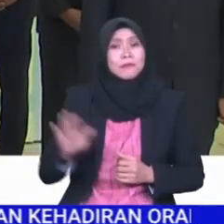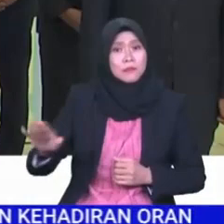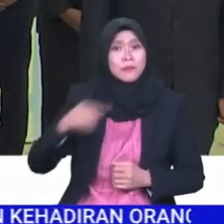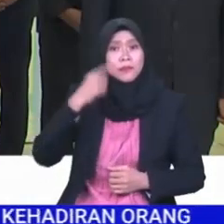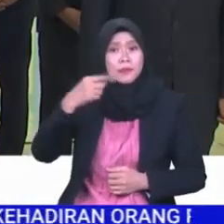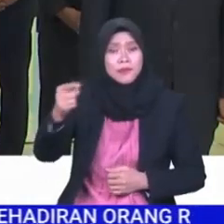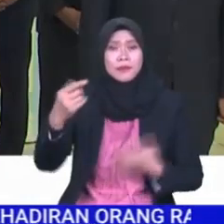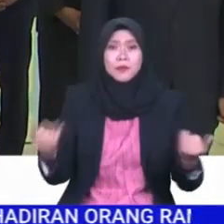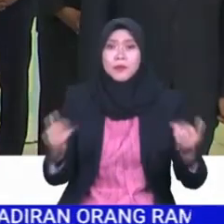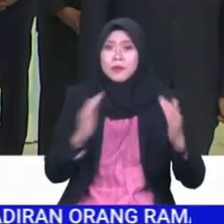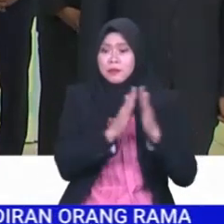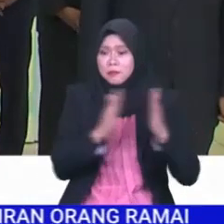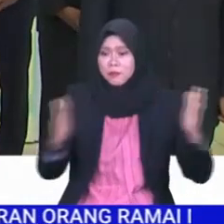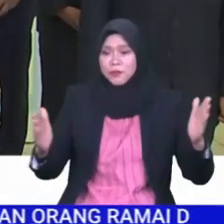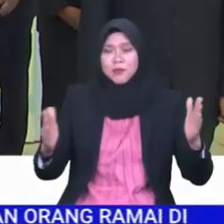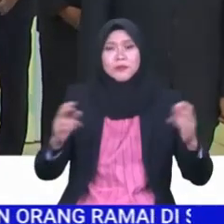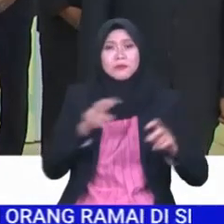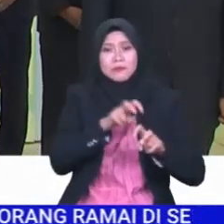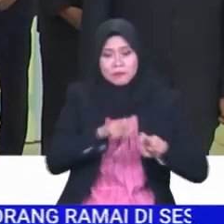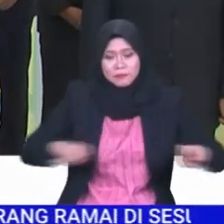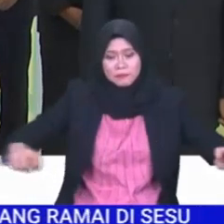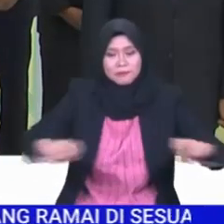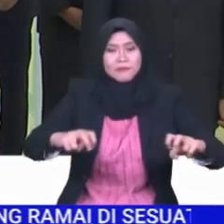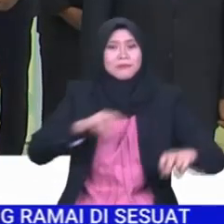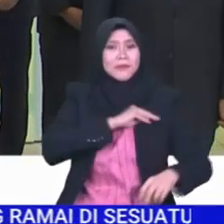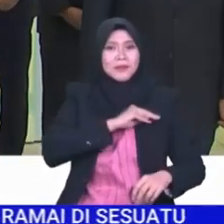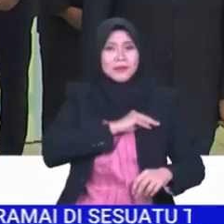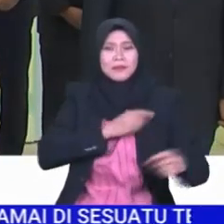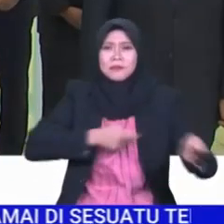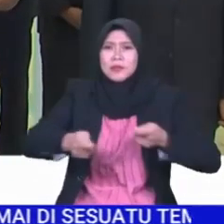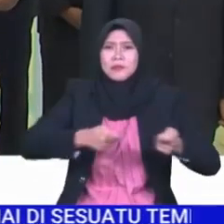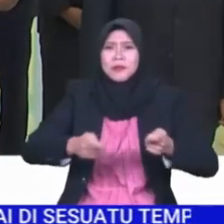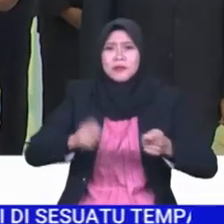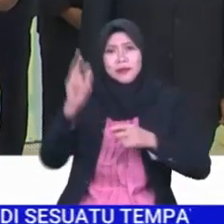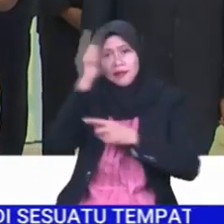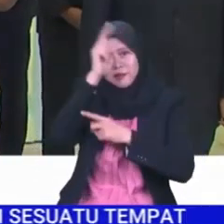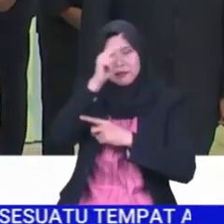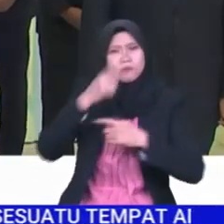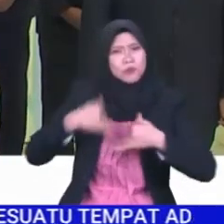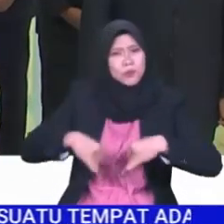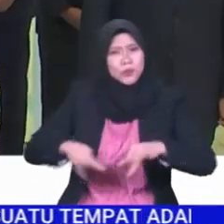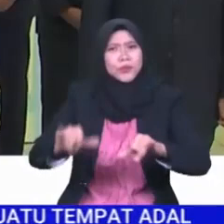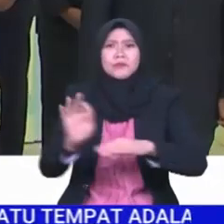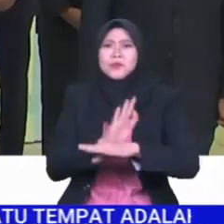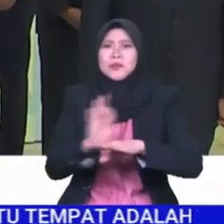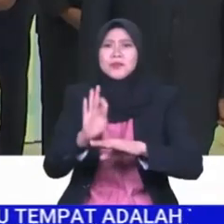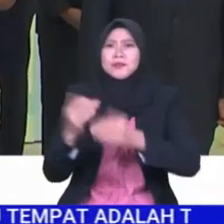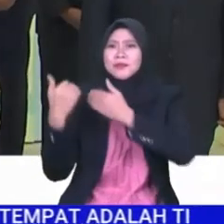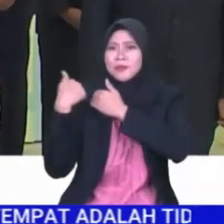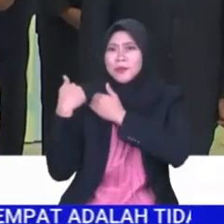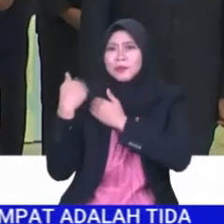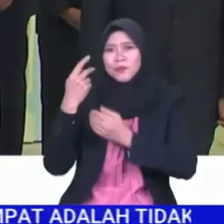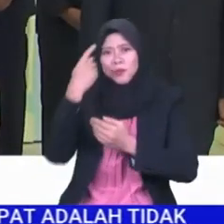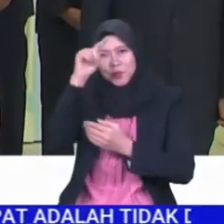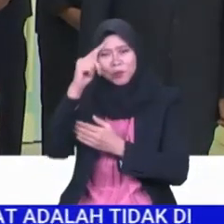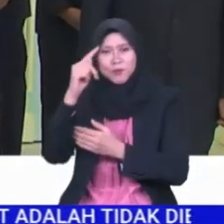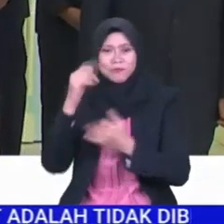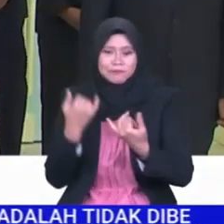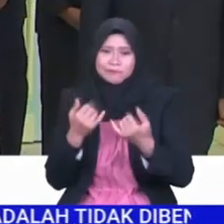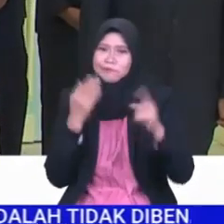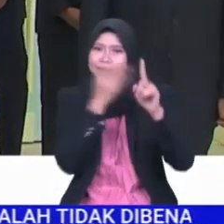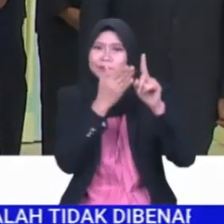Katanya untuk tempoh itu, Jemaah Menteri dan Jentera Pentadbiran Kerajaan akan terus berfungsi untuk melaksanakan tanggungjawab semasa khususnya